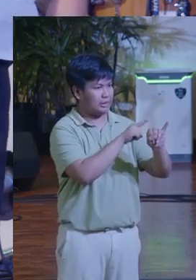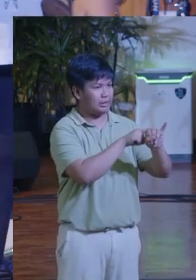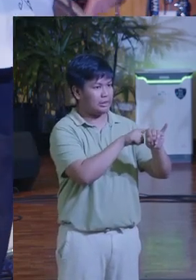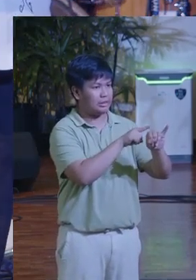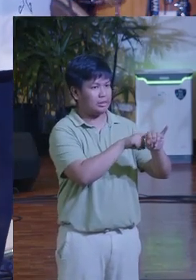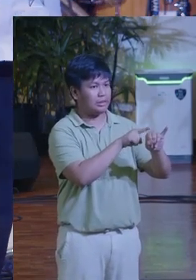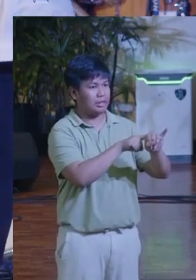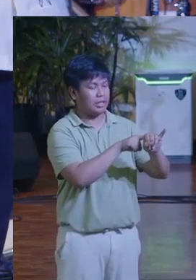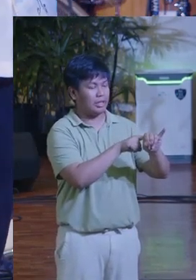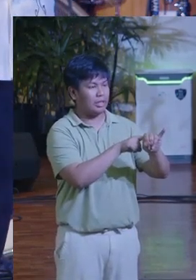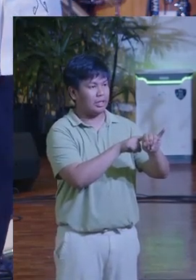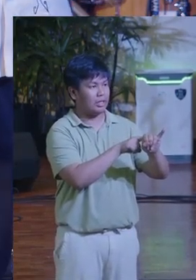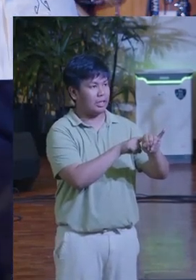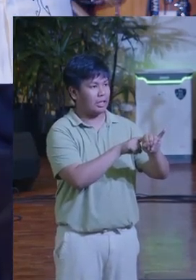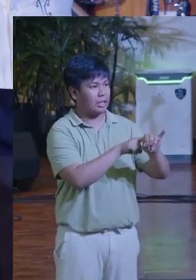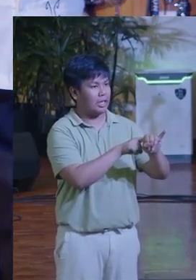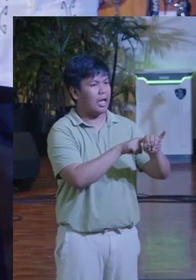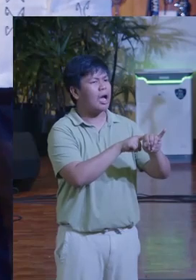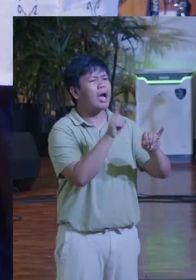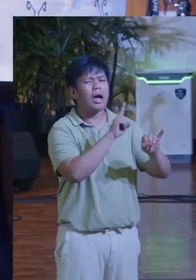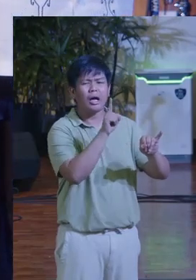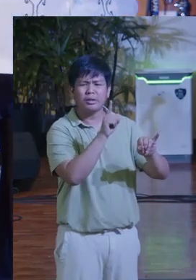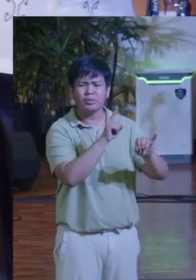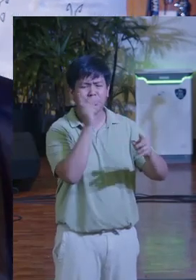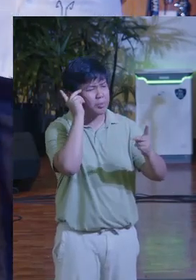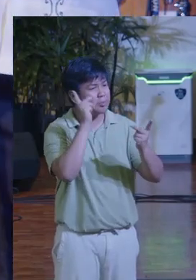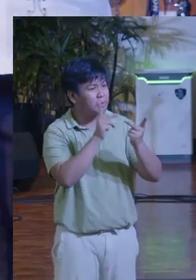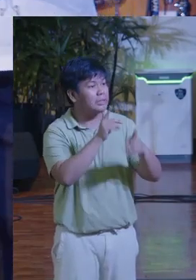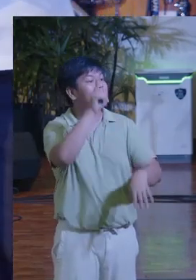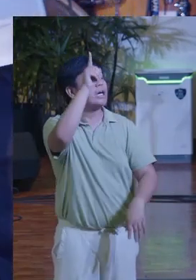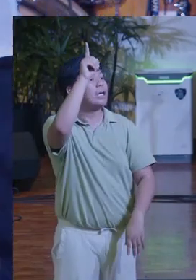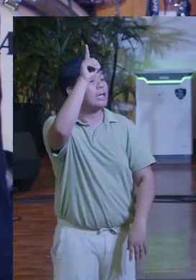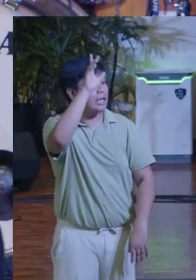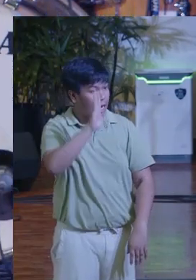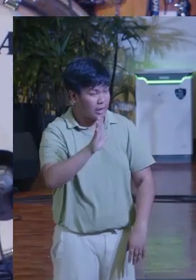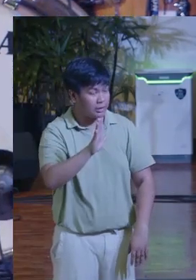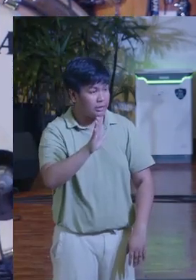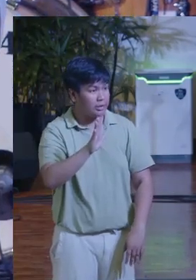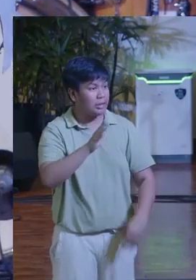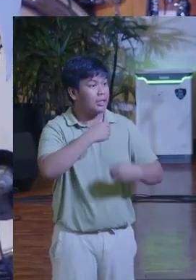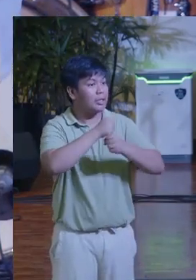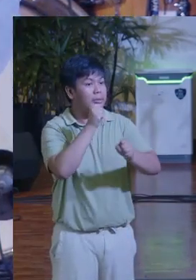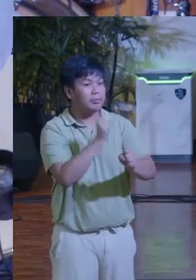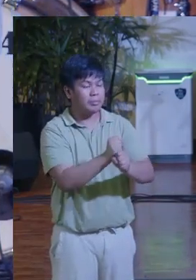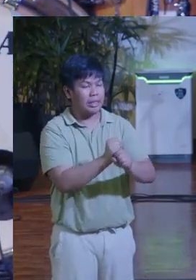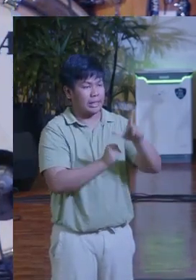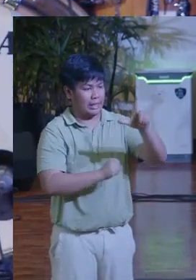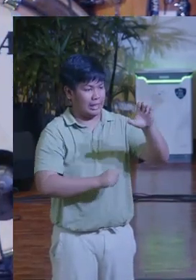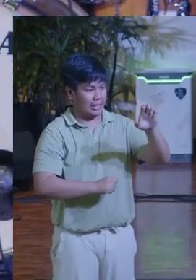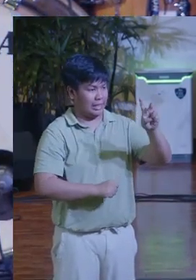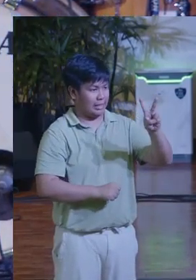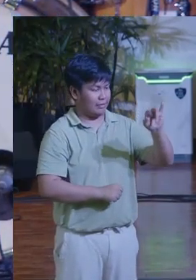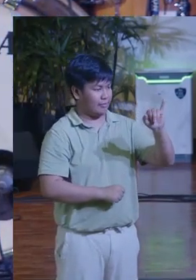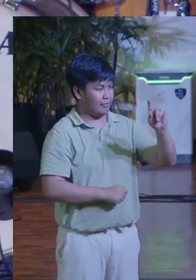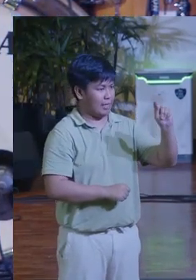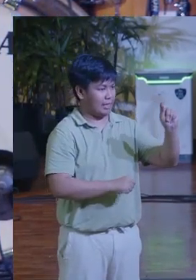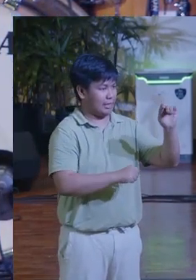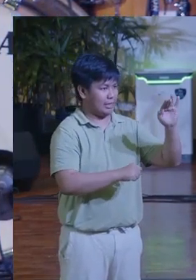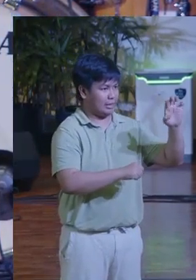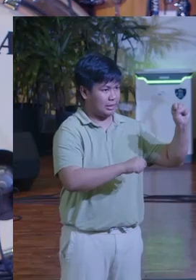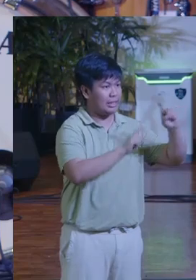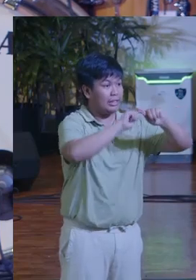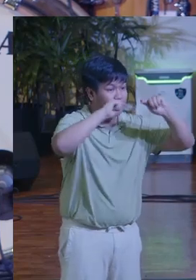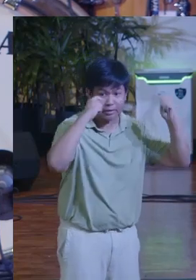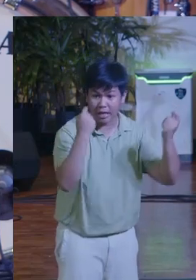Levita, sila ay aral sa salita ng Diyos. Sapagkat ang mga Levita ang ginagamit na katulong ng mga priest